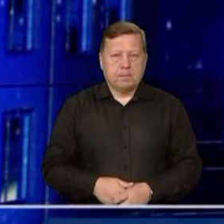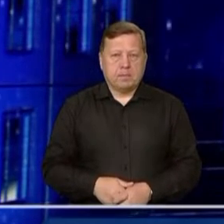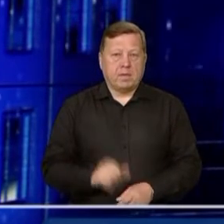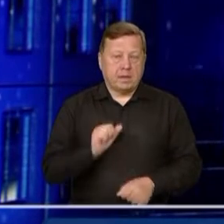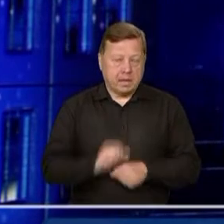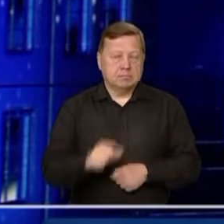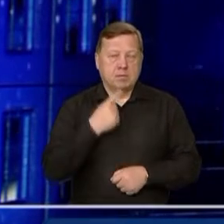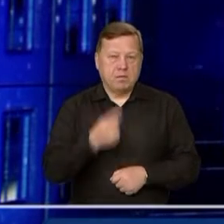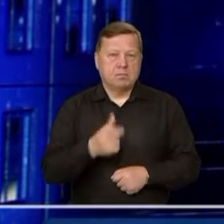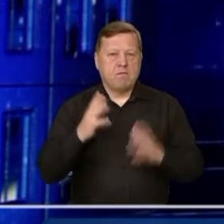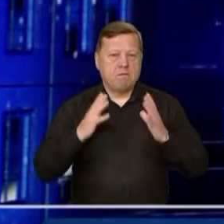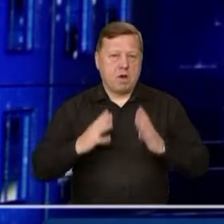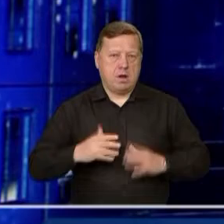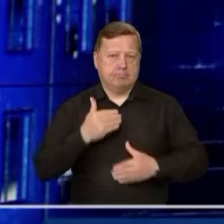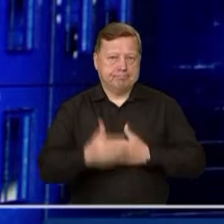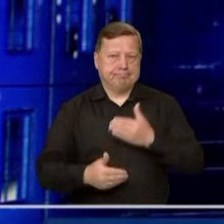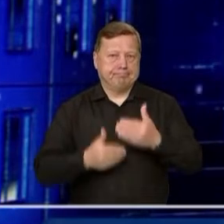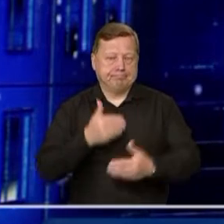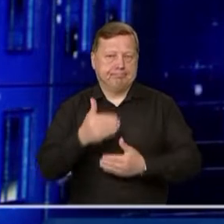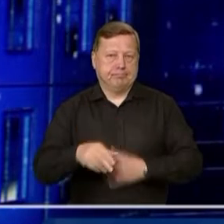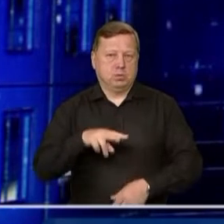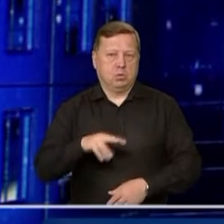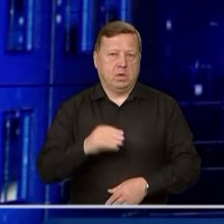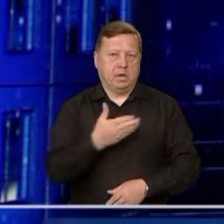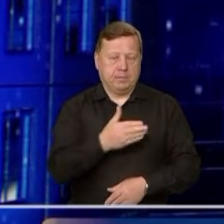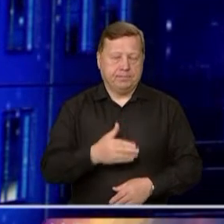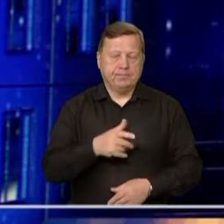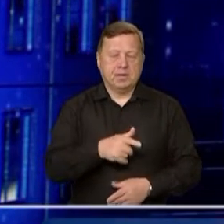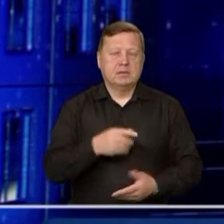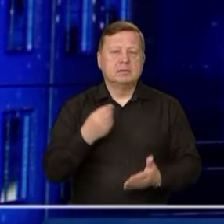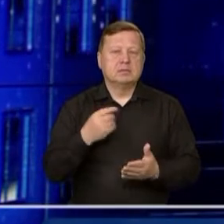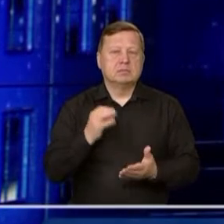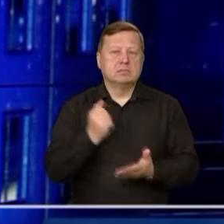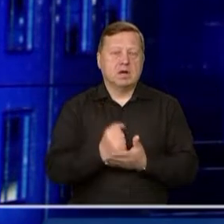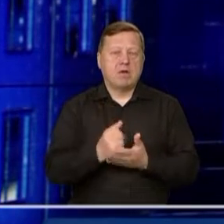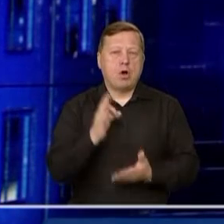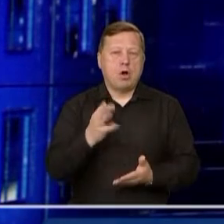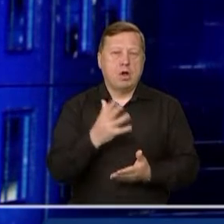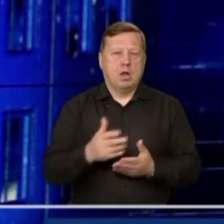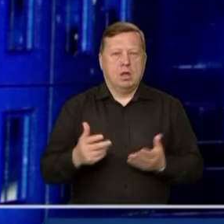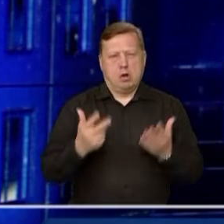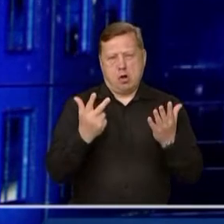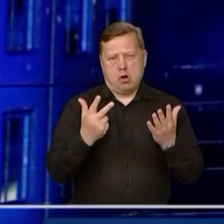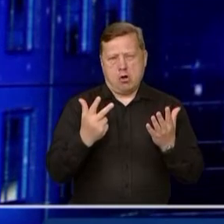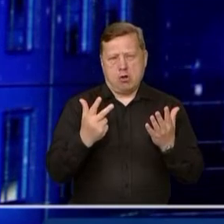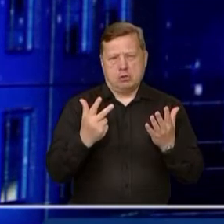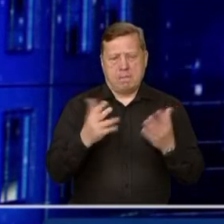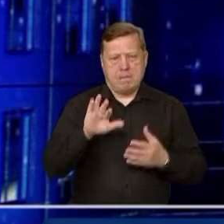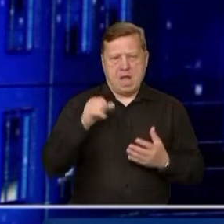pewne wstrzymanie, zbyt wolno idzie przyznawanie Ukrainy czy wypłacanie Ukrainie 8 z 9